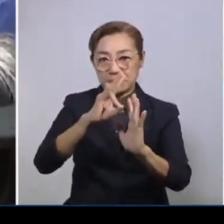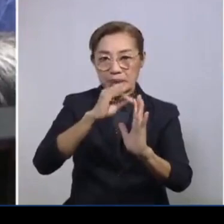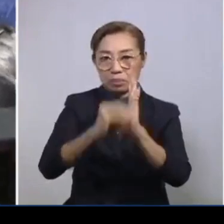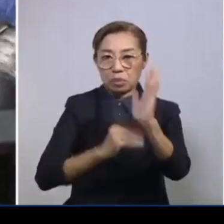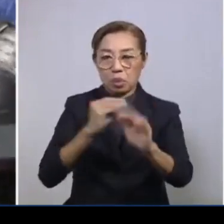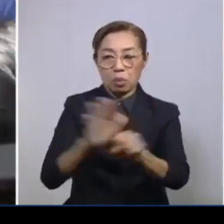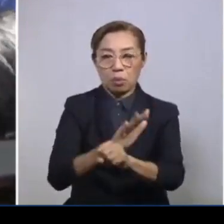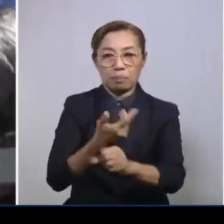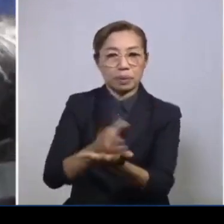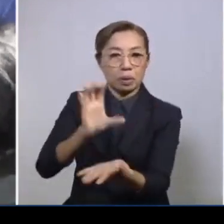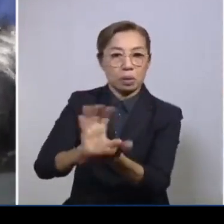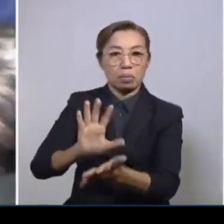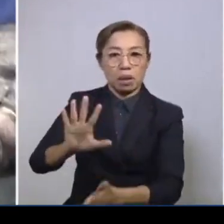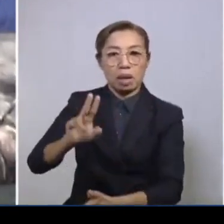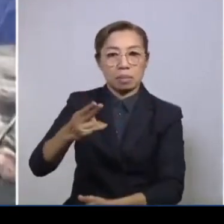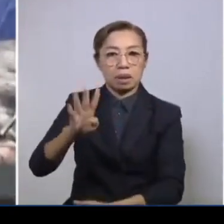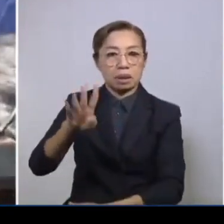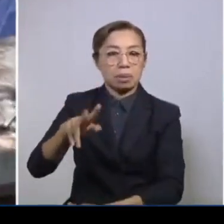รวมกว่า